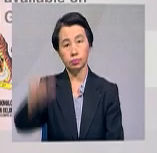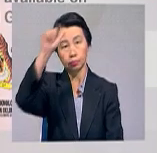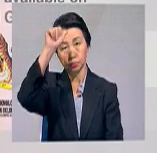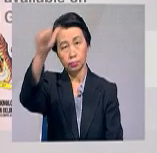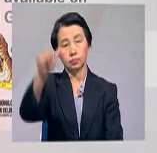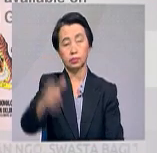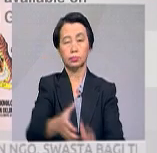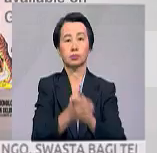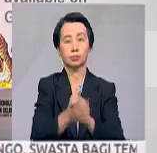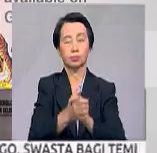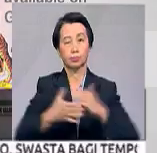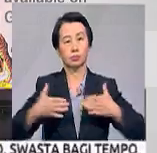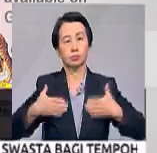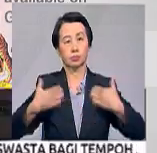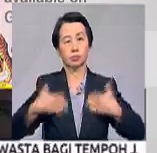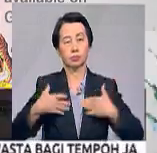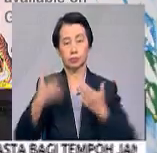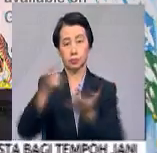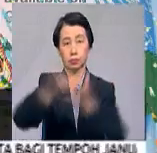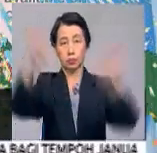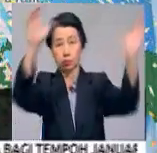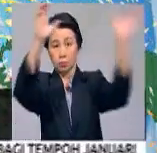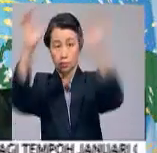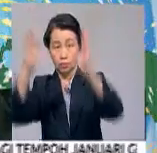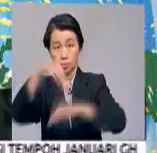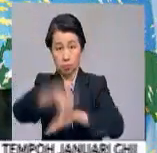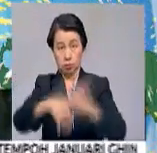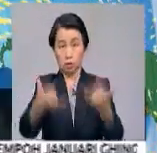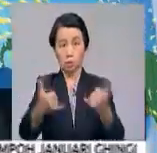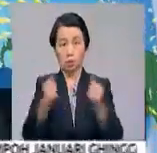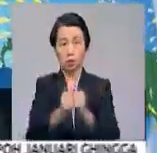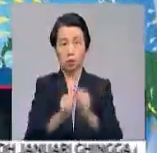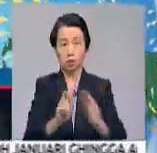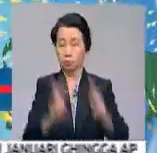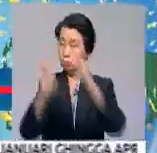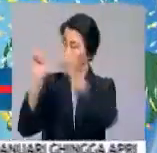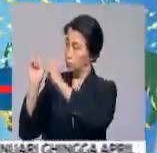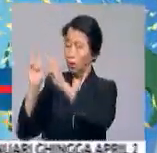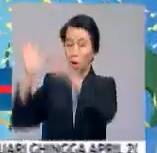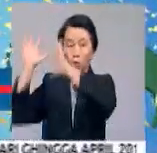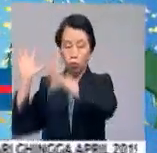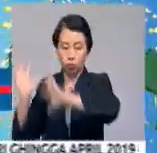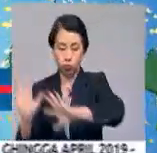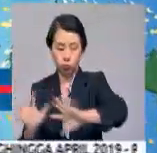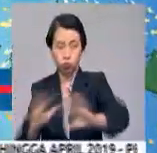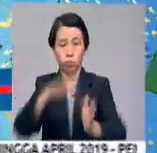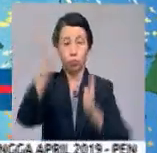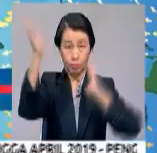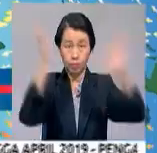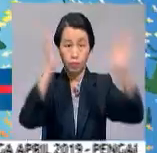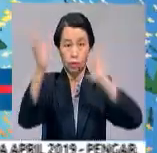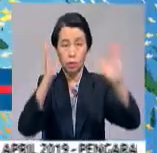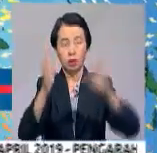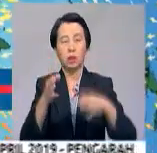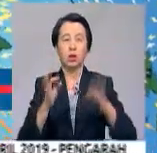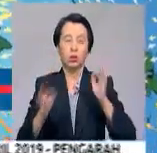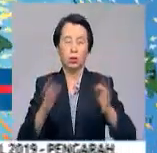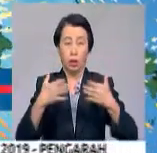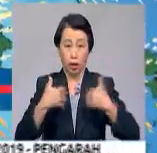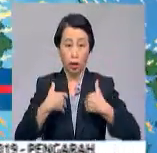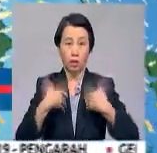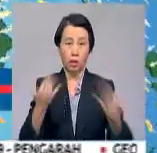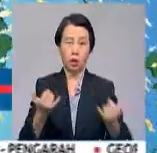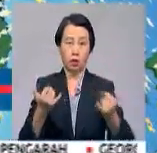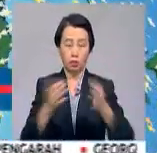Assalamualaikum dan salam sejahtera. Laporan cuaca pada malam ini kita mulakan dengan melihat corak tiupan angin di rantau negara kita. Walaupun kita berada